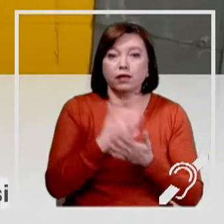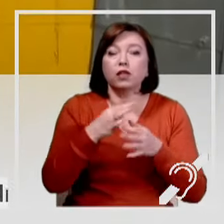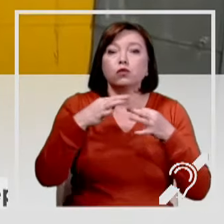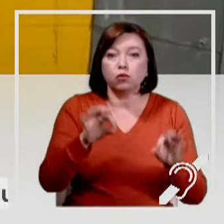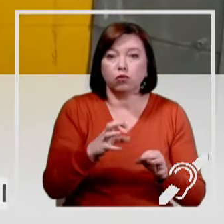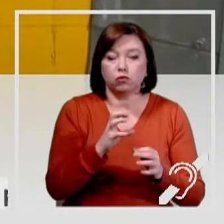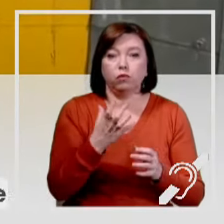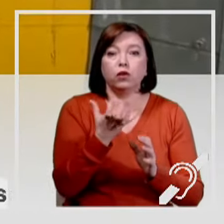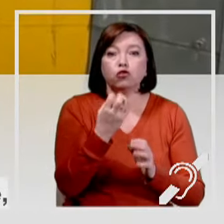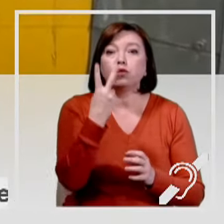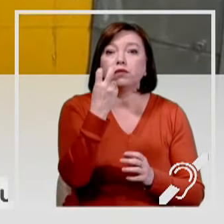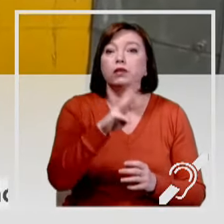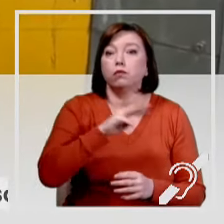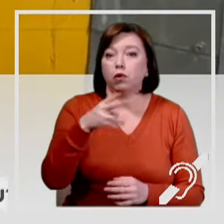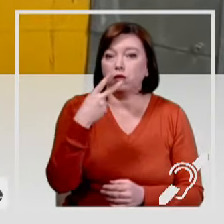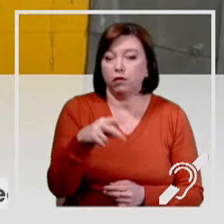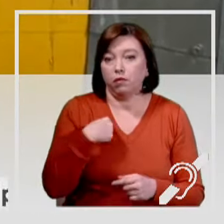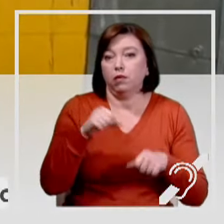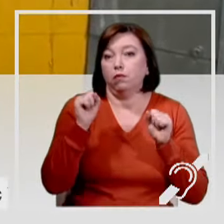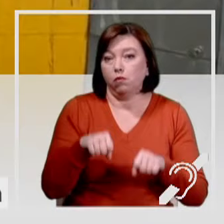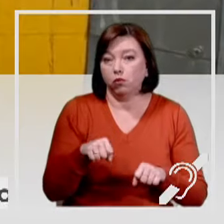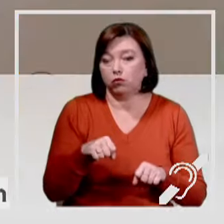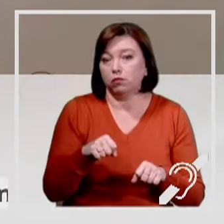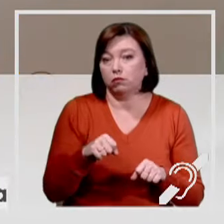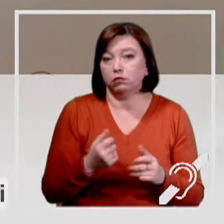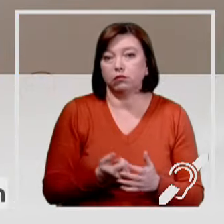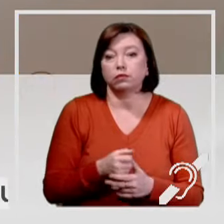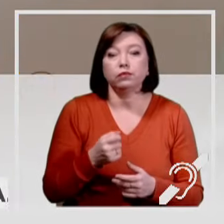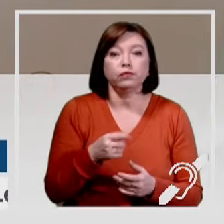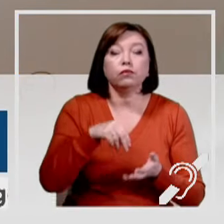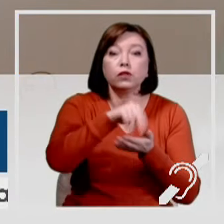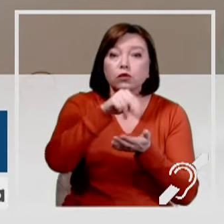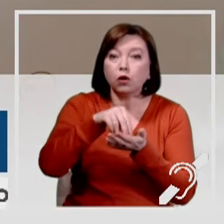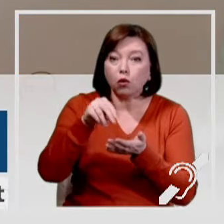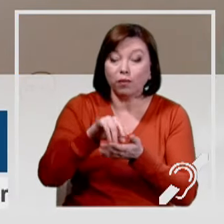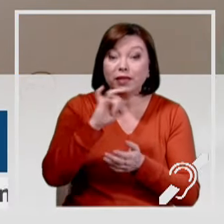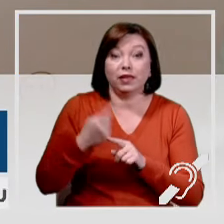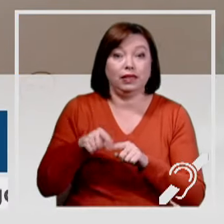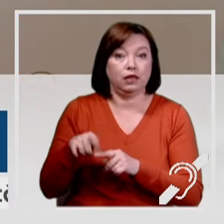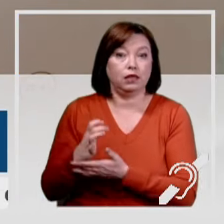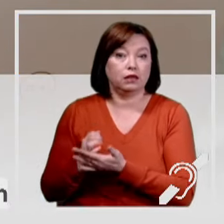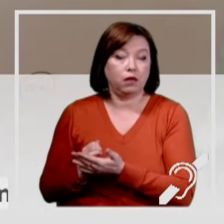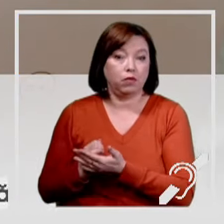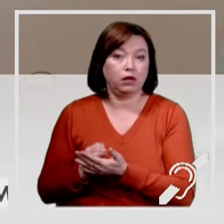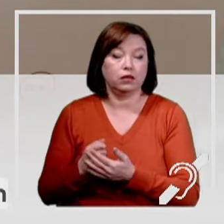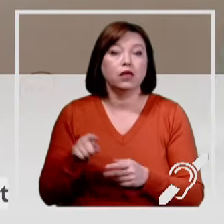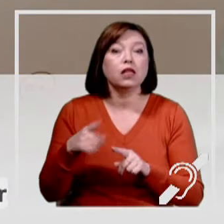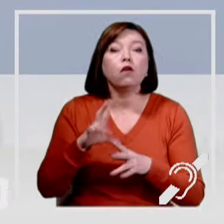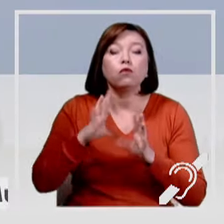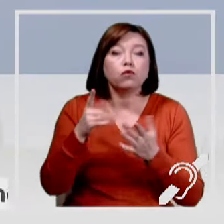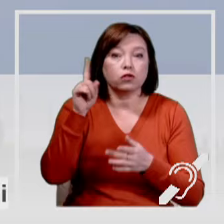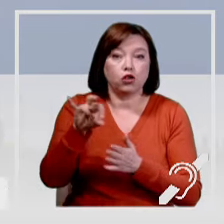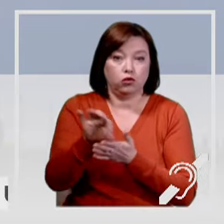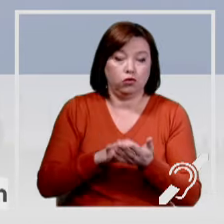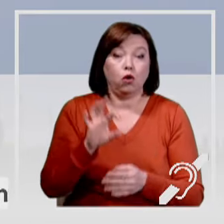la 200 de milioane de euro, deci noi putem să facem achiziții din acele surse, din tranșa de urgență, dacă este nevoie.